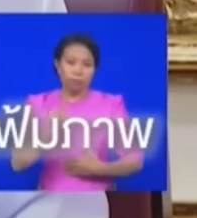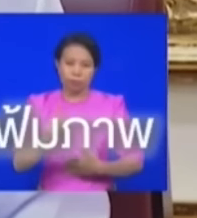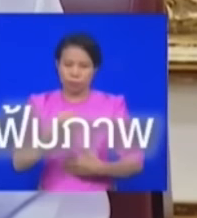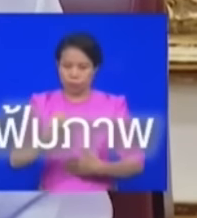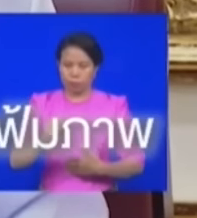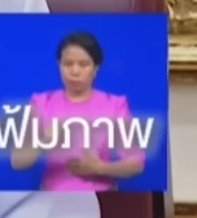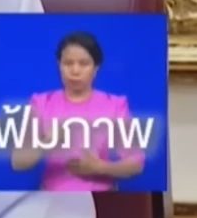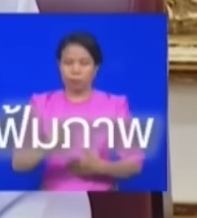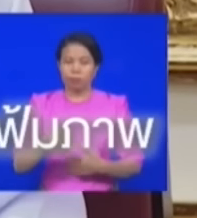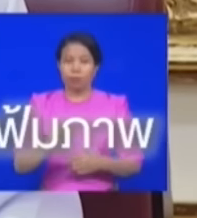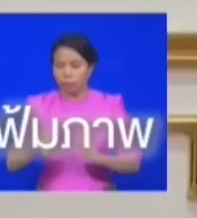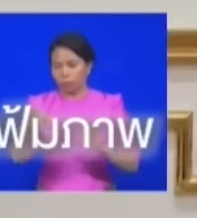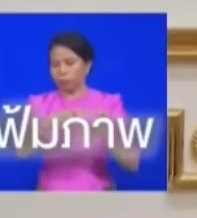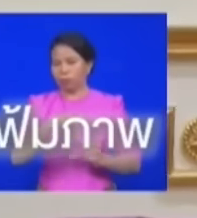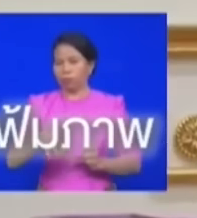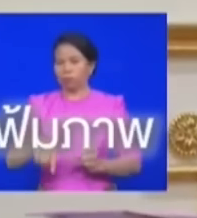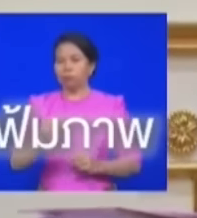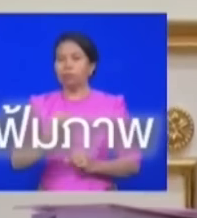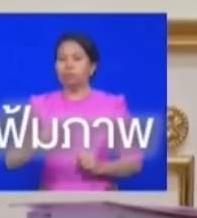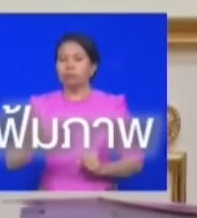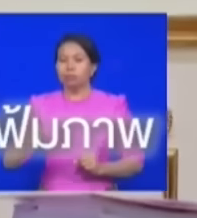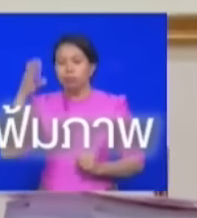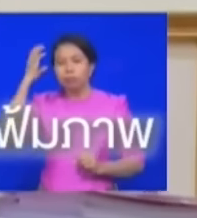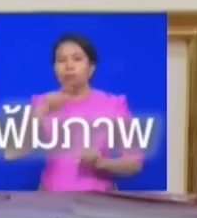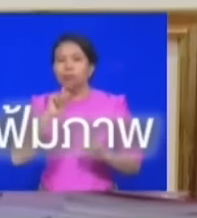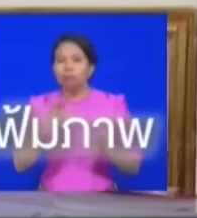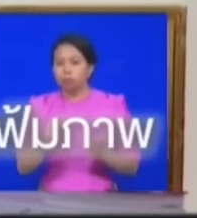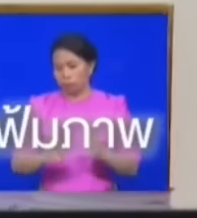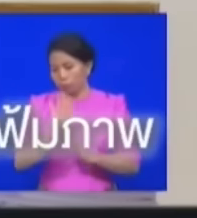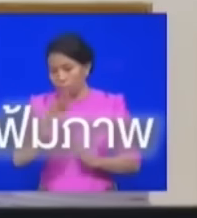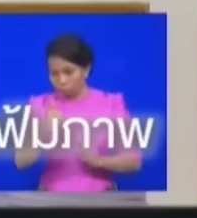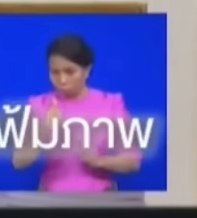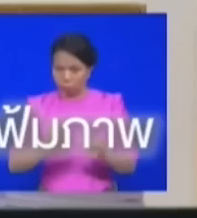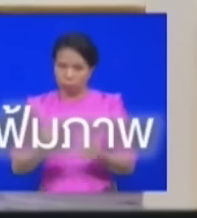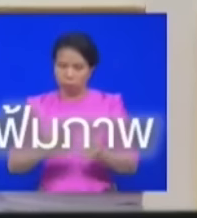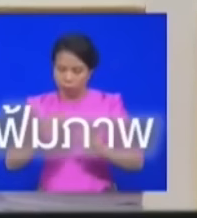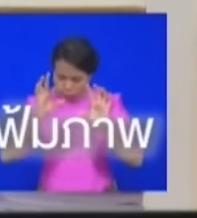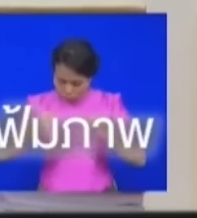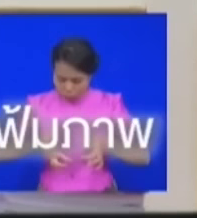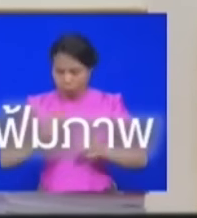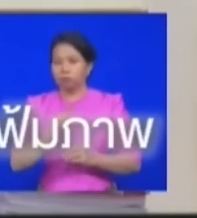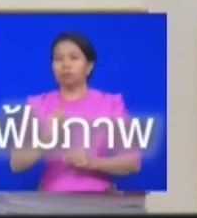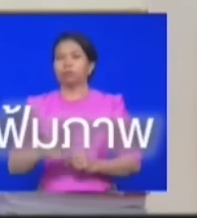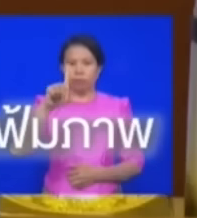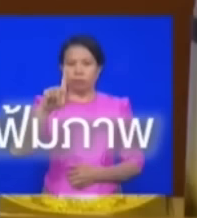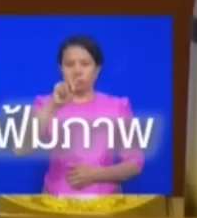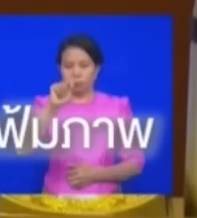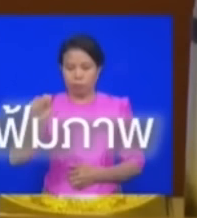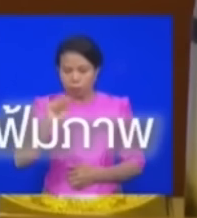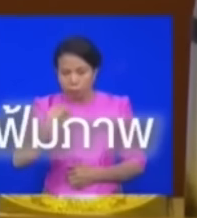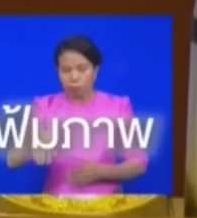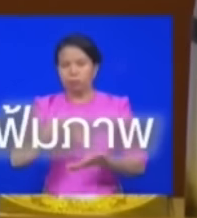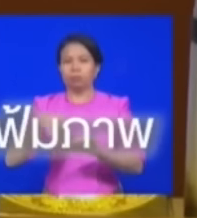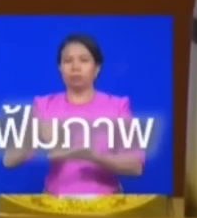ๆเกี่ยวกับกับระเบิดในพม่าที่เพิ่มขึ้น 3เท่าตัวแต่ว่าสถานการณ์ที่เกี่ยวข้องกับไทยในบริบทเรื่องของ